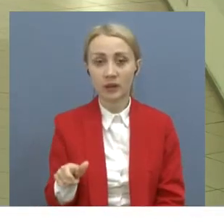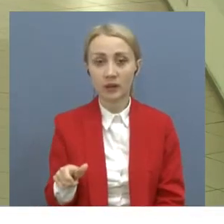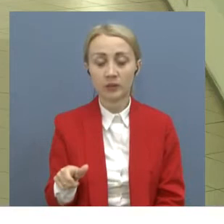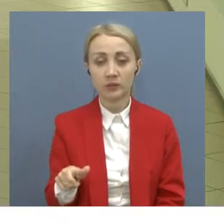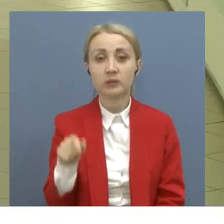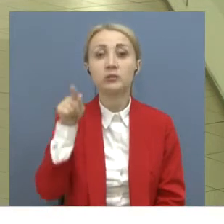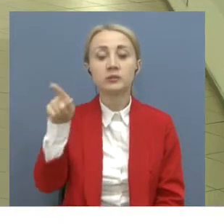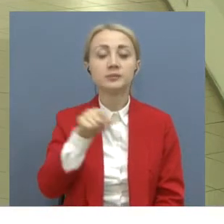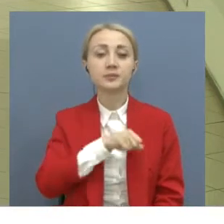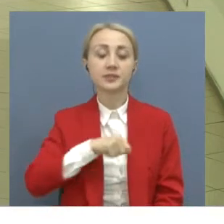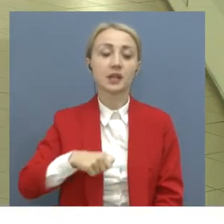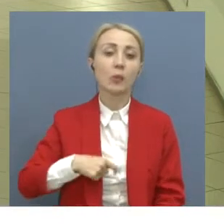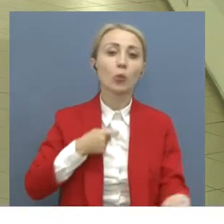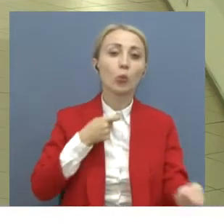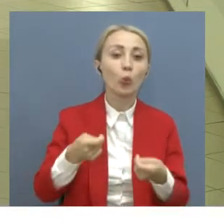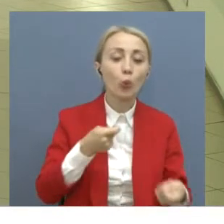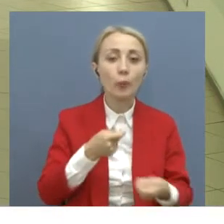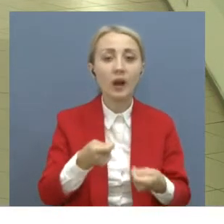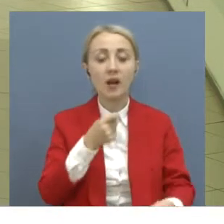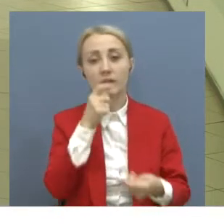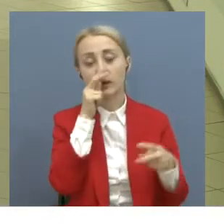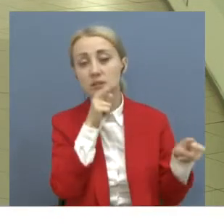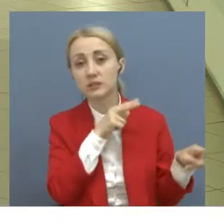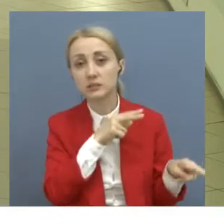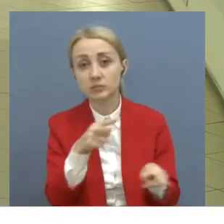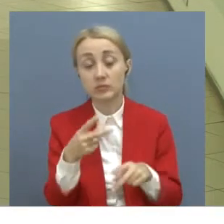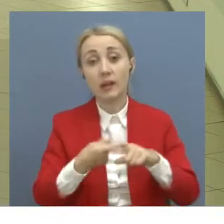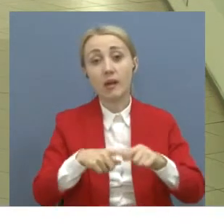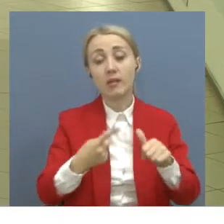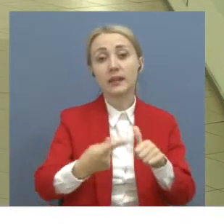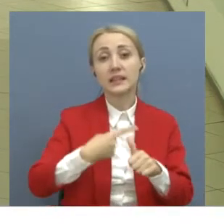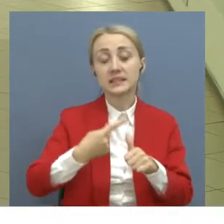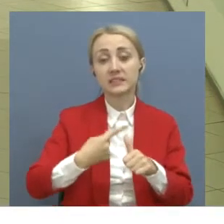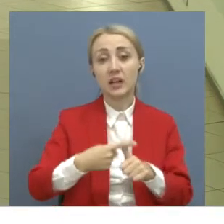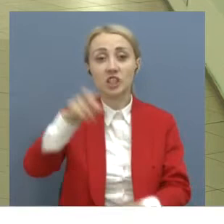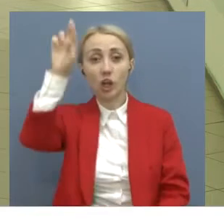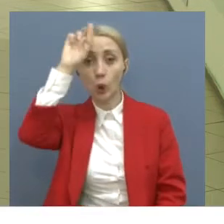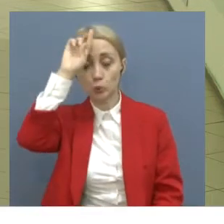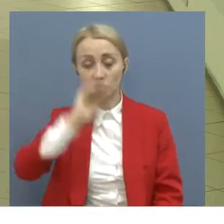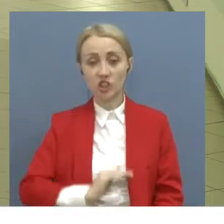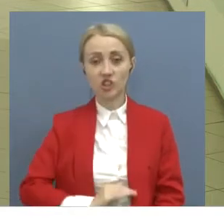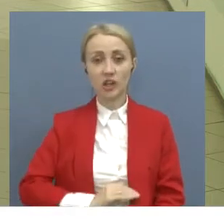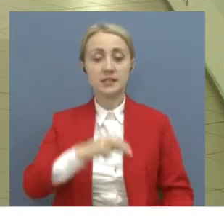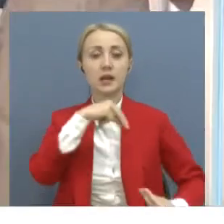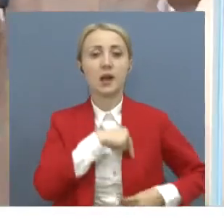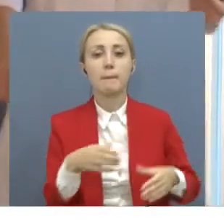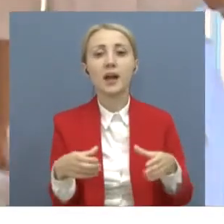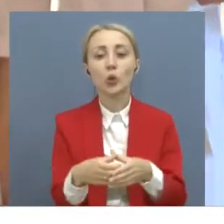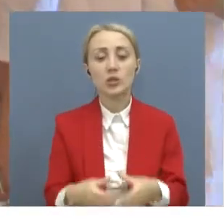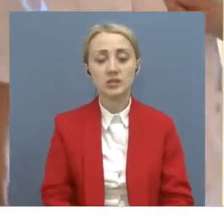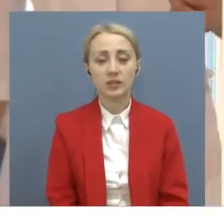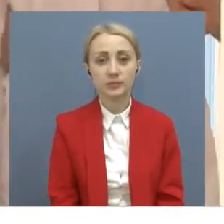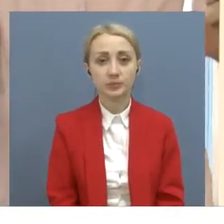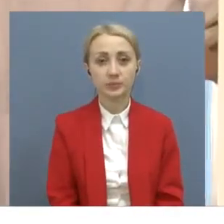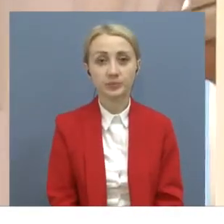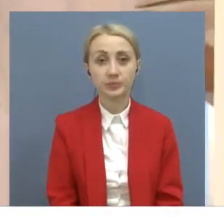бойынша 19 ауыл мектебін мемлекеттік жекеменшік әріптестік аясында кәсіпкерлердің сенімді басқаруына беру жоспарлануда. Денсаулық